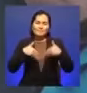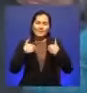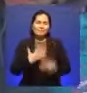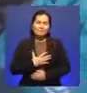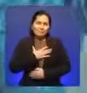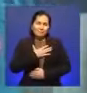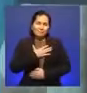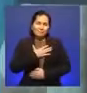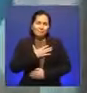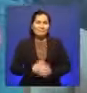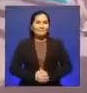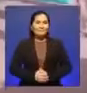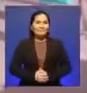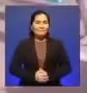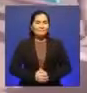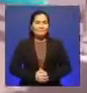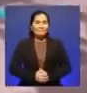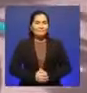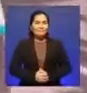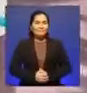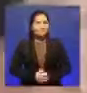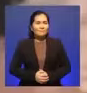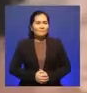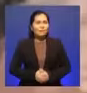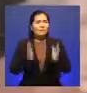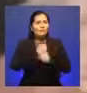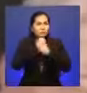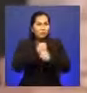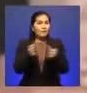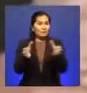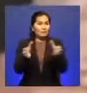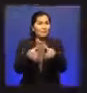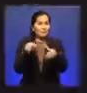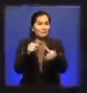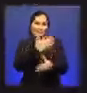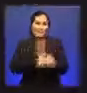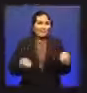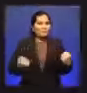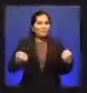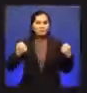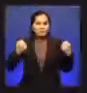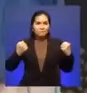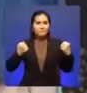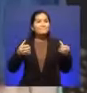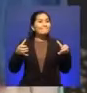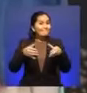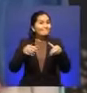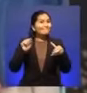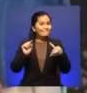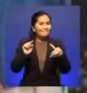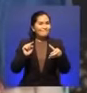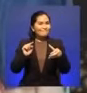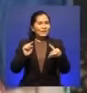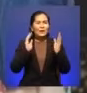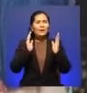แล และดูเหมือนว่าผู้สูงอายุอีกกลุ่มหนึ่งก็ยังแข็งแรงไม่แพ้กันกลุ่มนี้พวกเขาเ